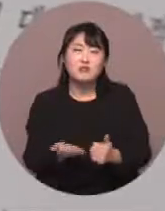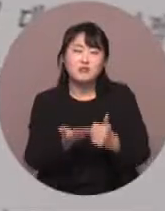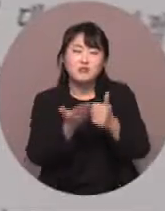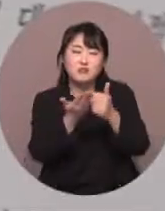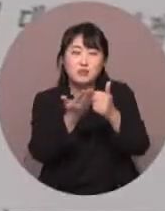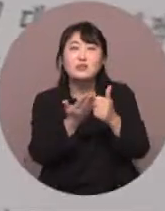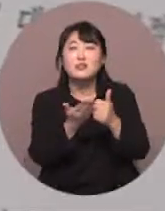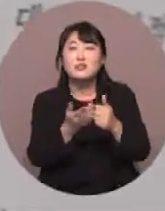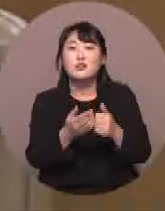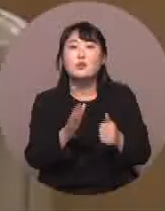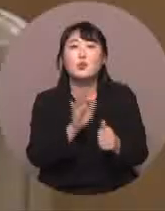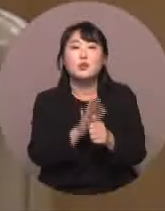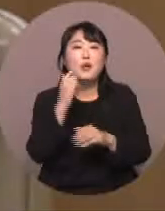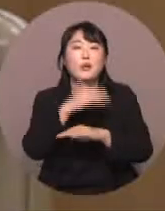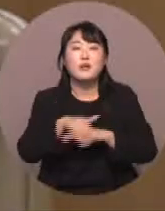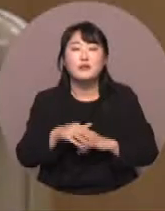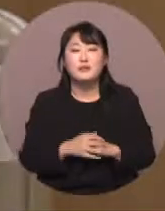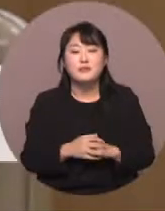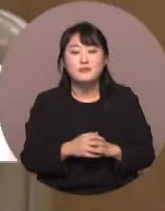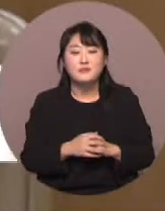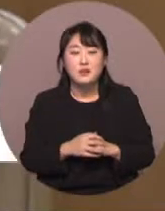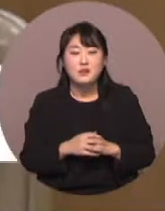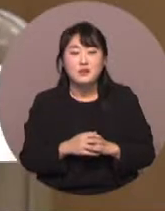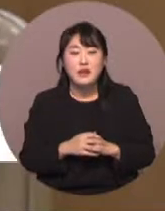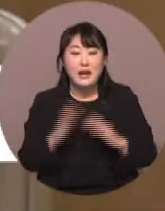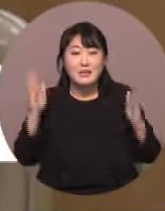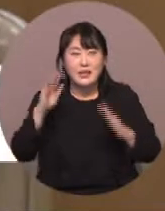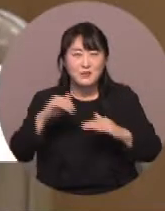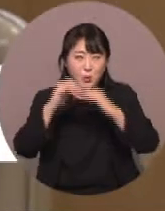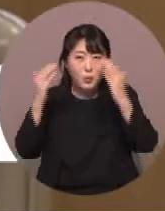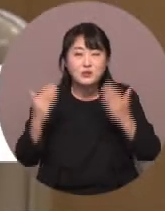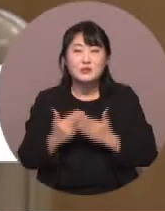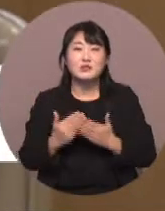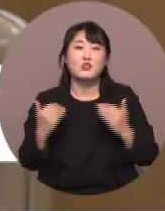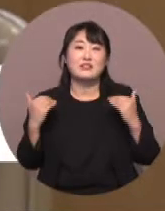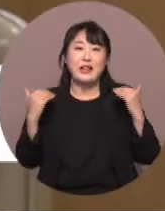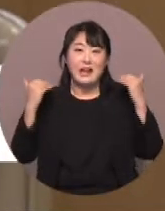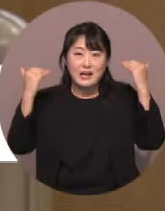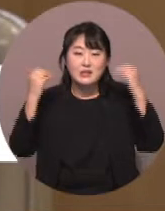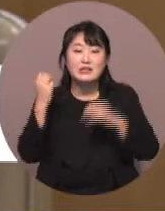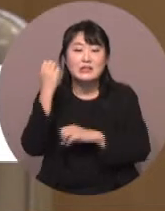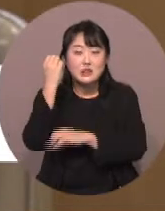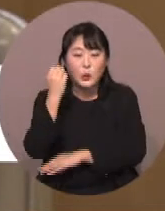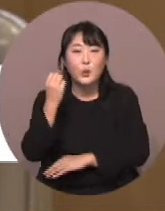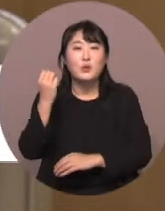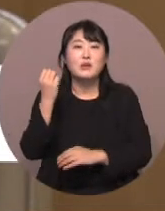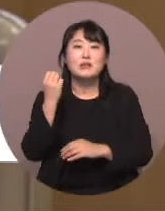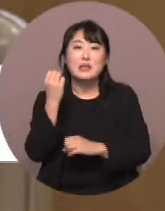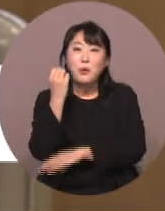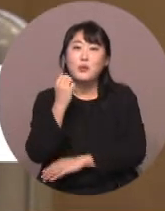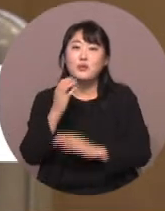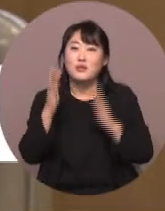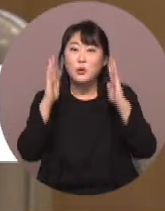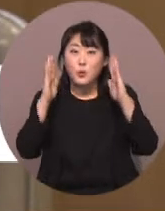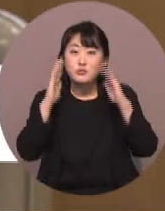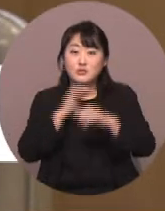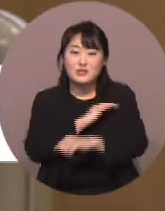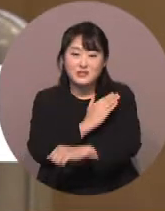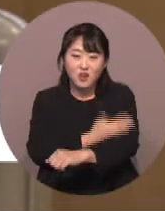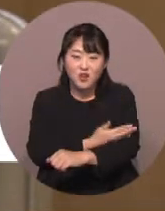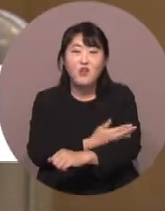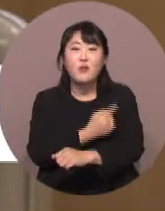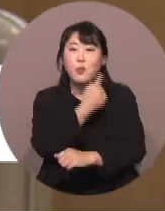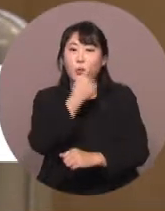도울 예정입니다 모든 학생이 함께 성장하는 기소 기본 학력 보장 프로젝트를